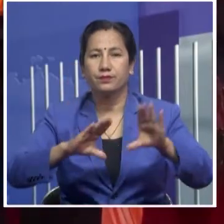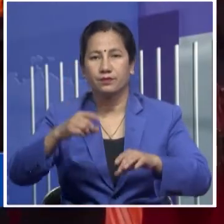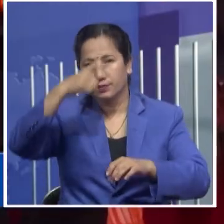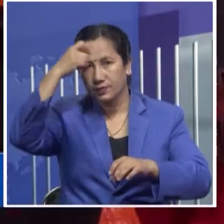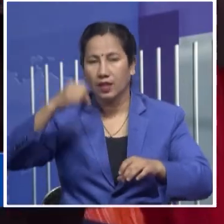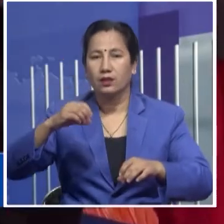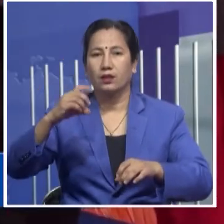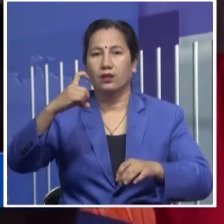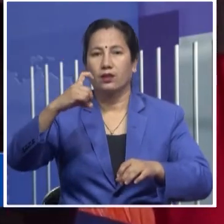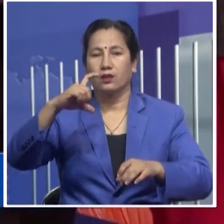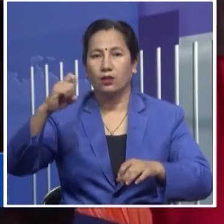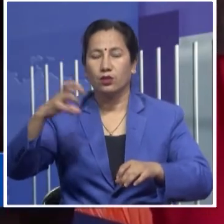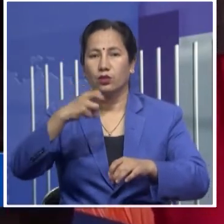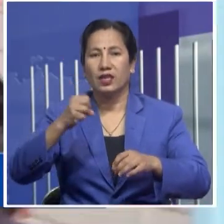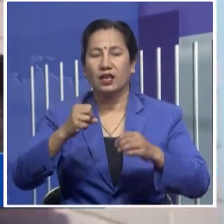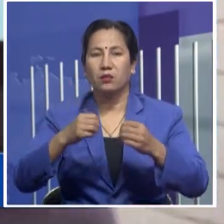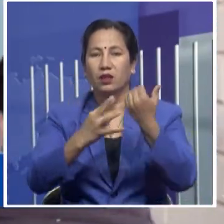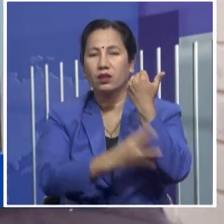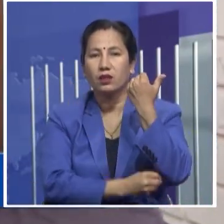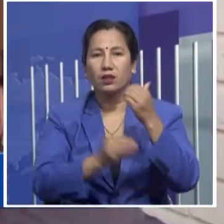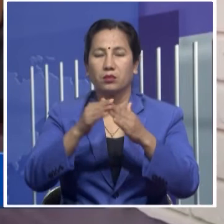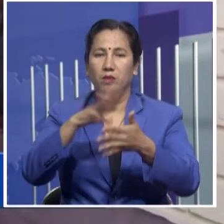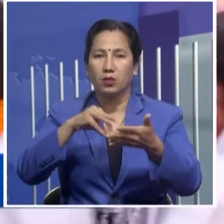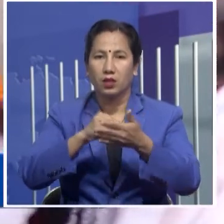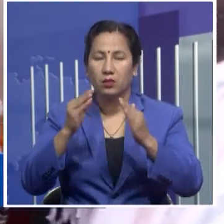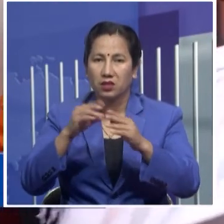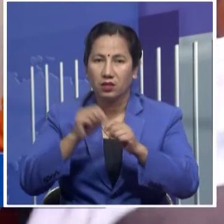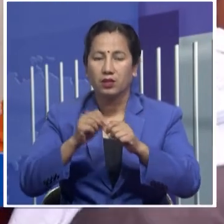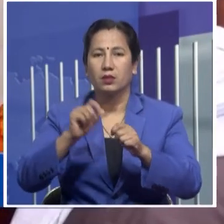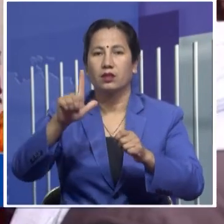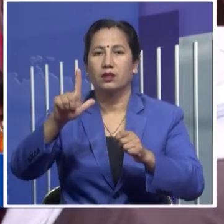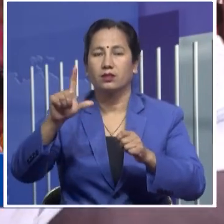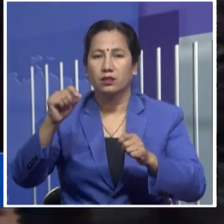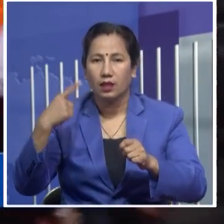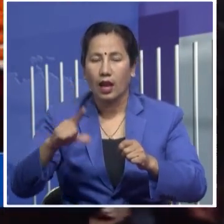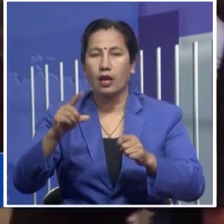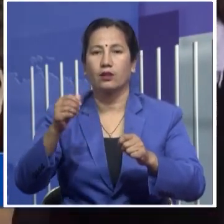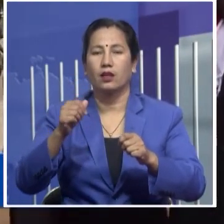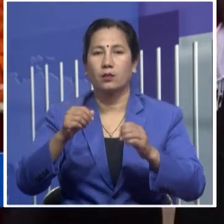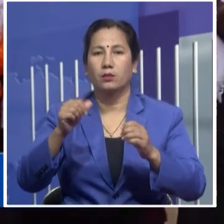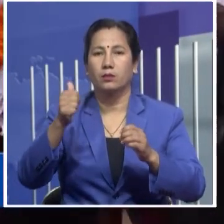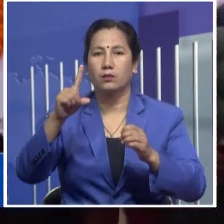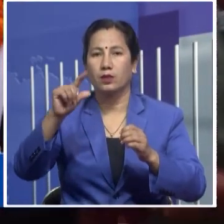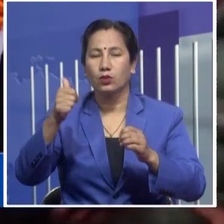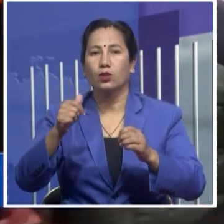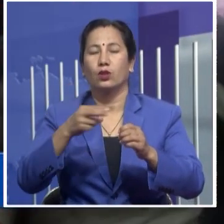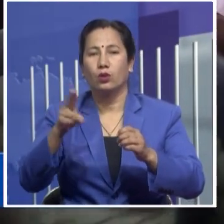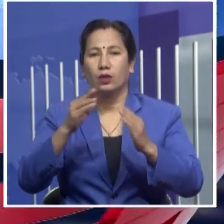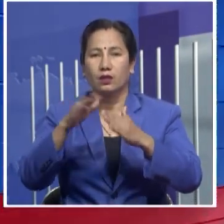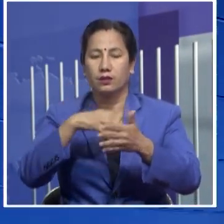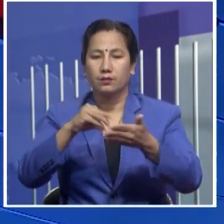बाँकेको खजुरामा भूमिहीन तथा विपन्न परिवारका लागि आवास निर्माण, 70 लाखको लागतमा निर्मित 16 घरहरू परिवारलाई